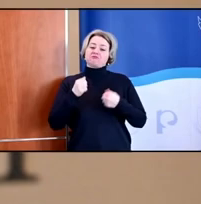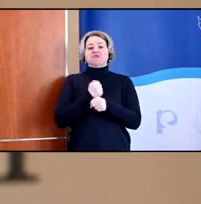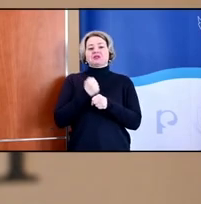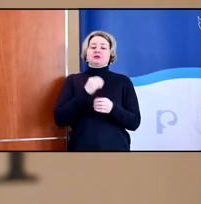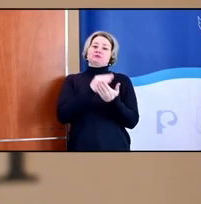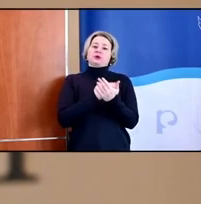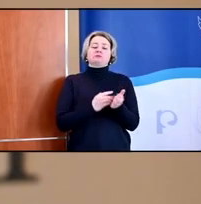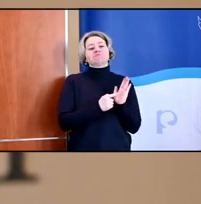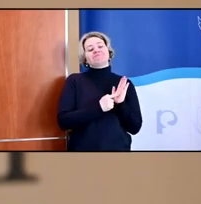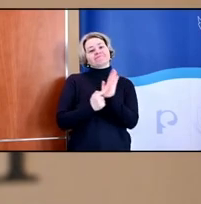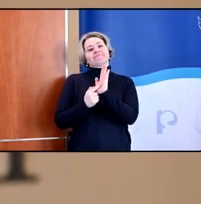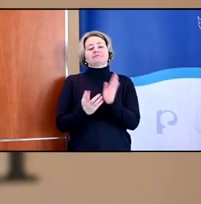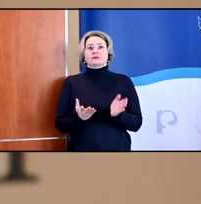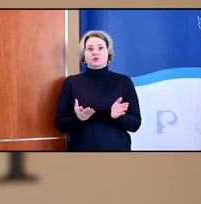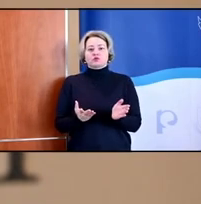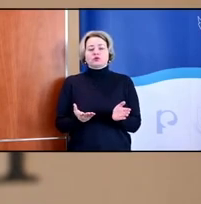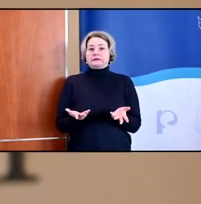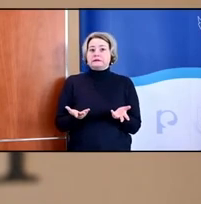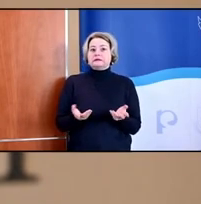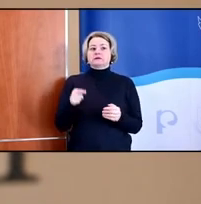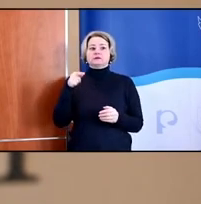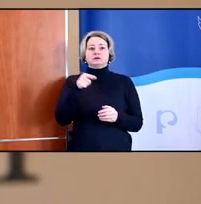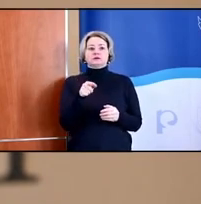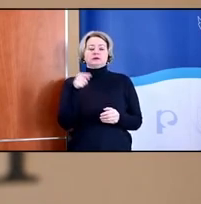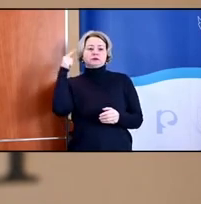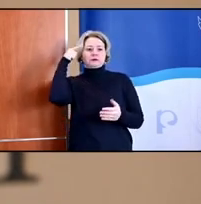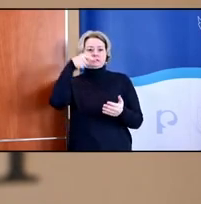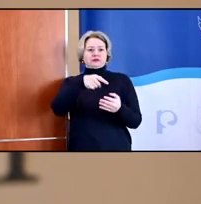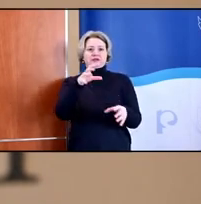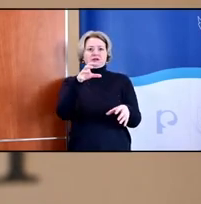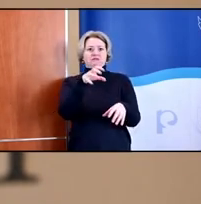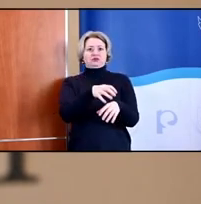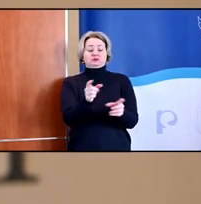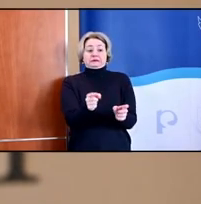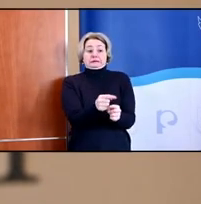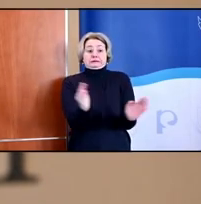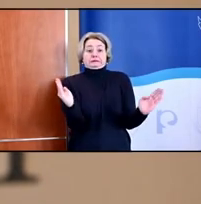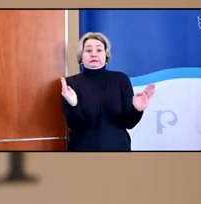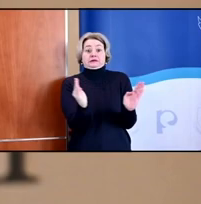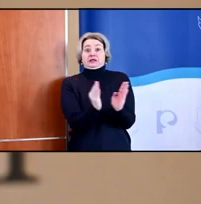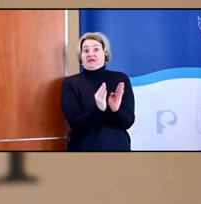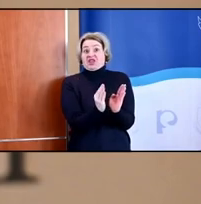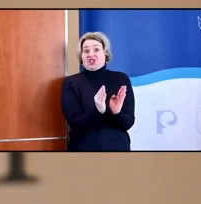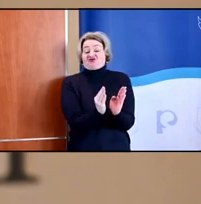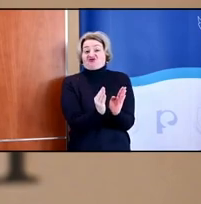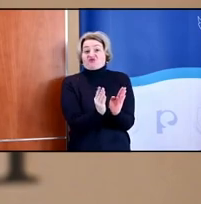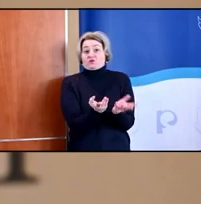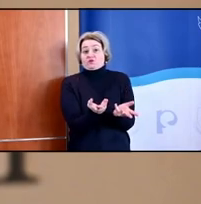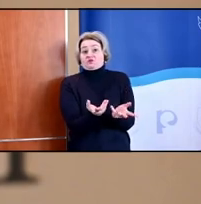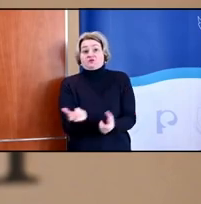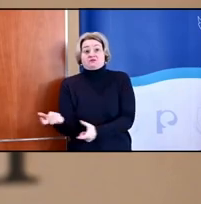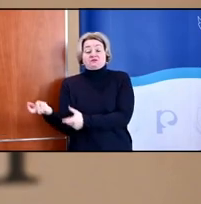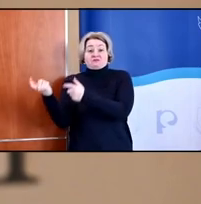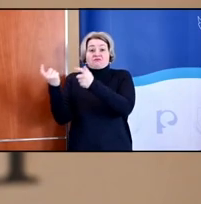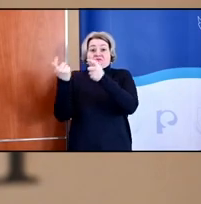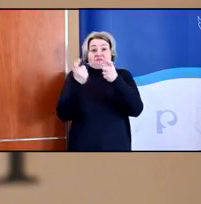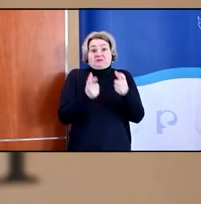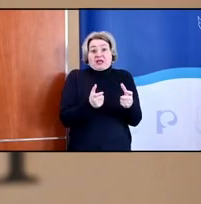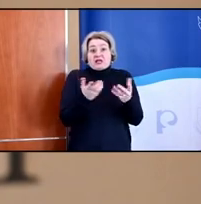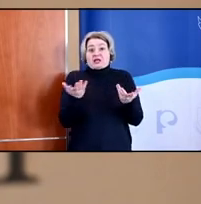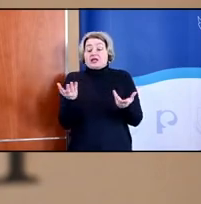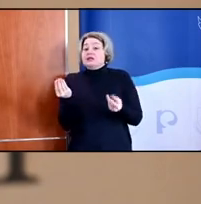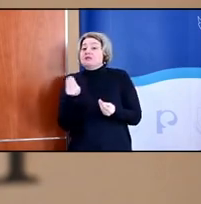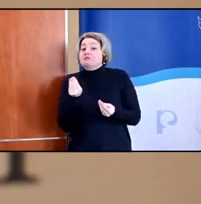rájövünk arra hogy valójában ez a célcsoport ez azért elég szűk és amikor hozzánk érkezik akár ennek a